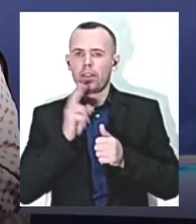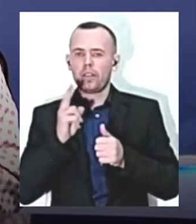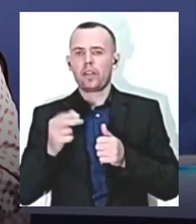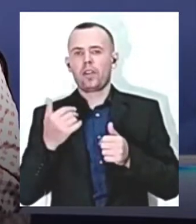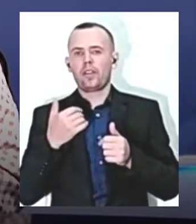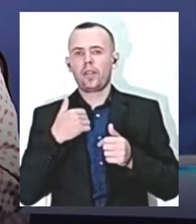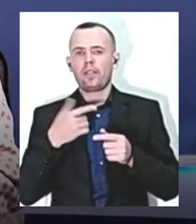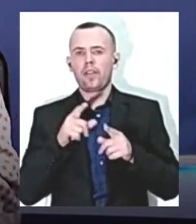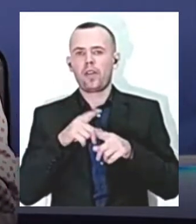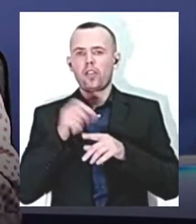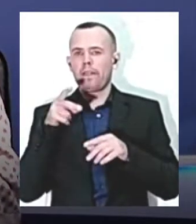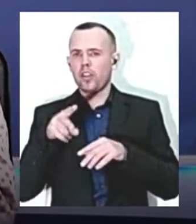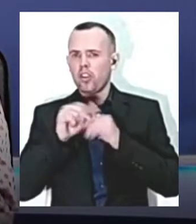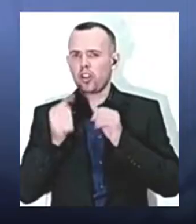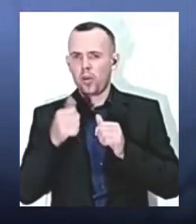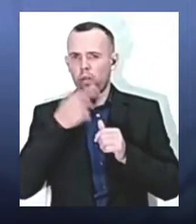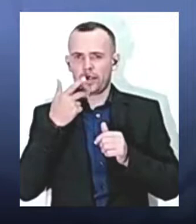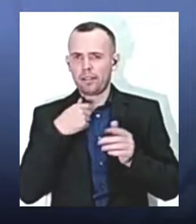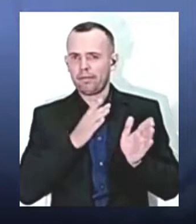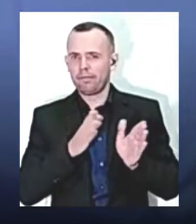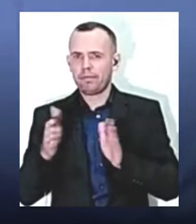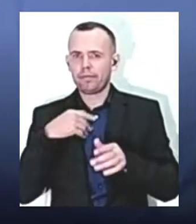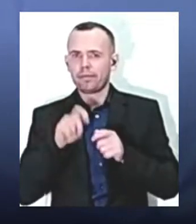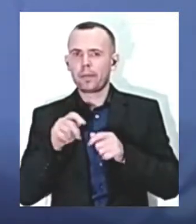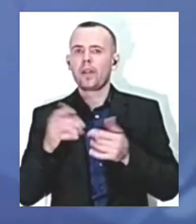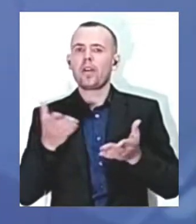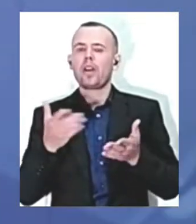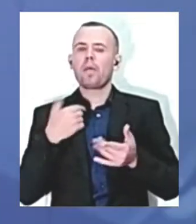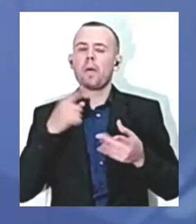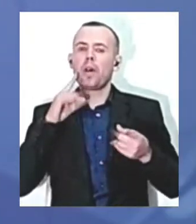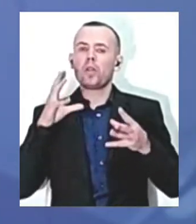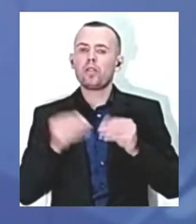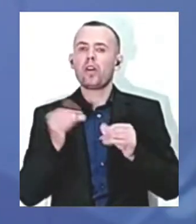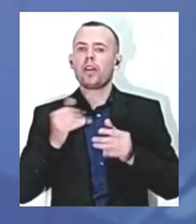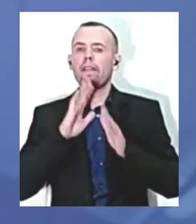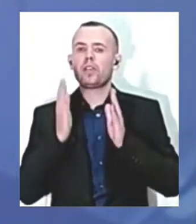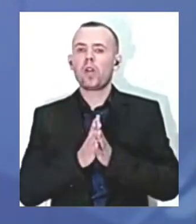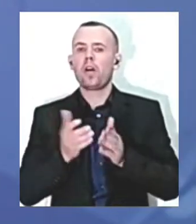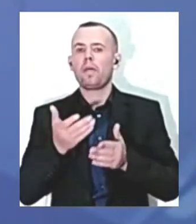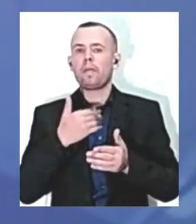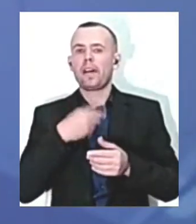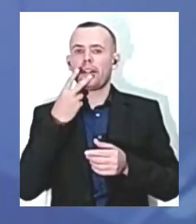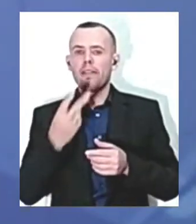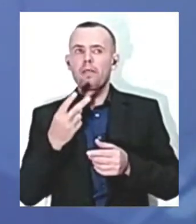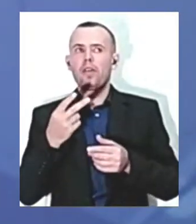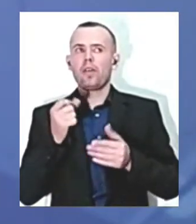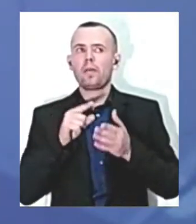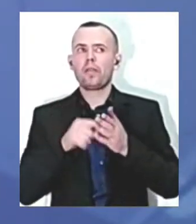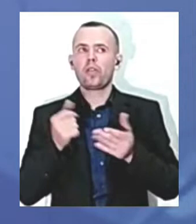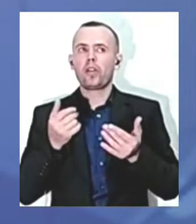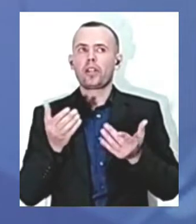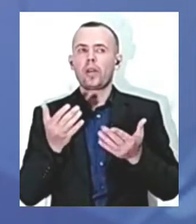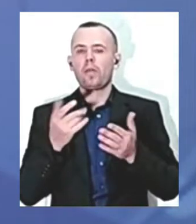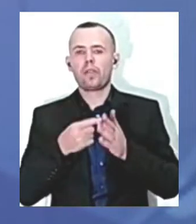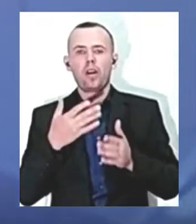року. Це вже третя хвиля, яку ми проаналізували. І в цілому ми дивимося на те, наскільки обізнані наші громадяни з